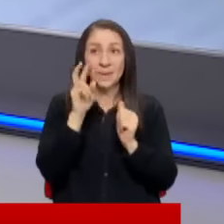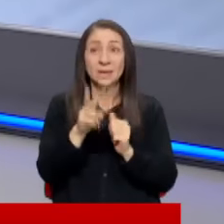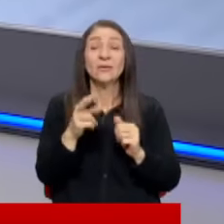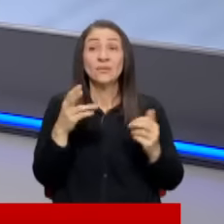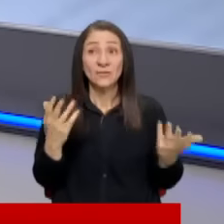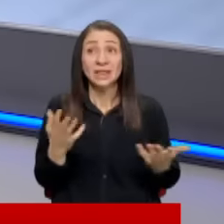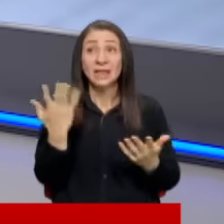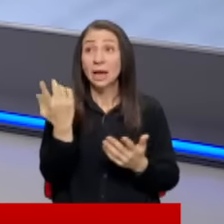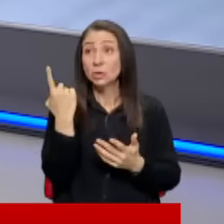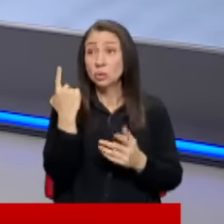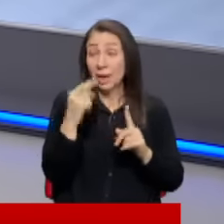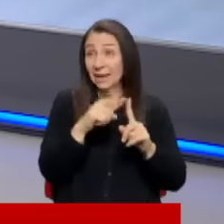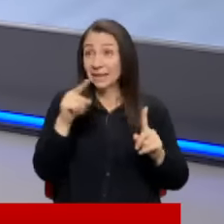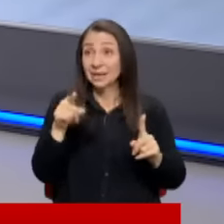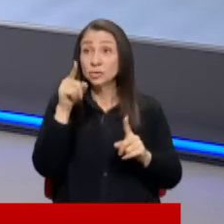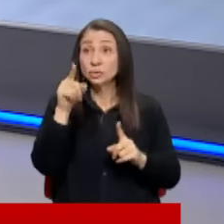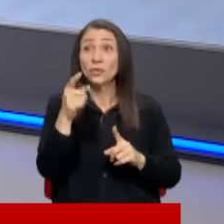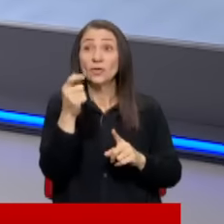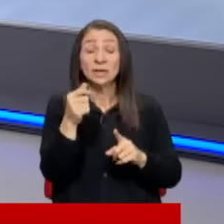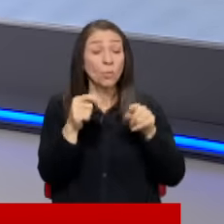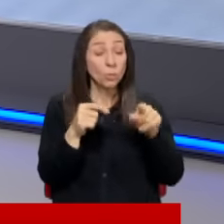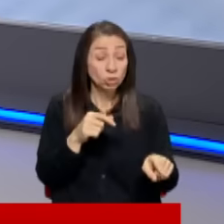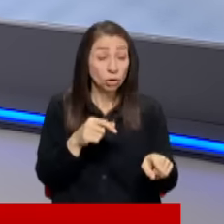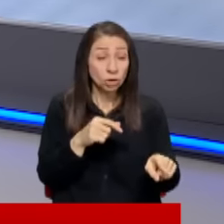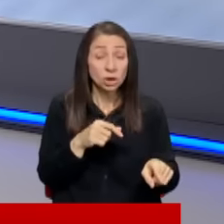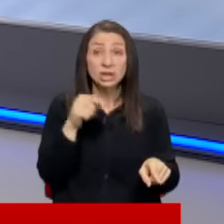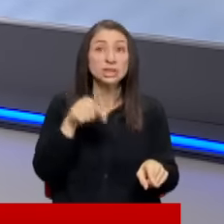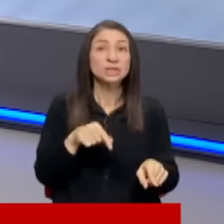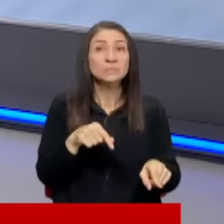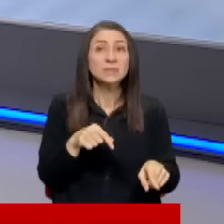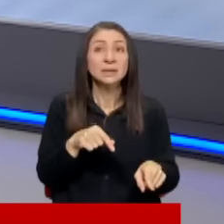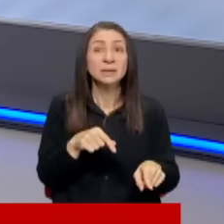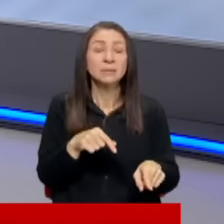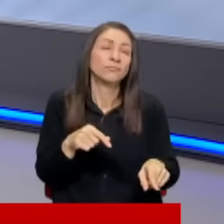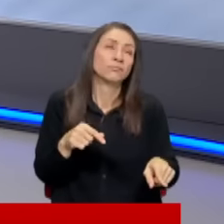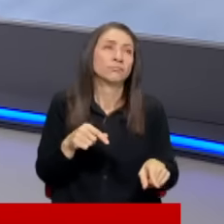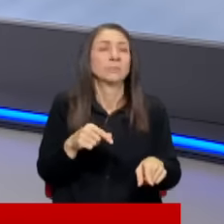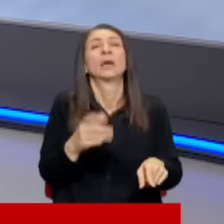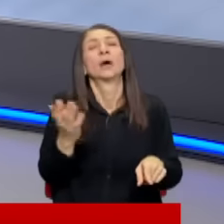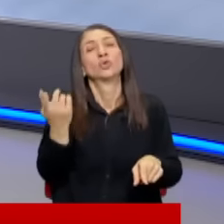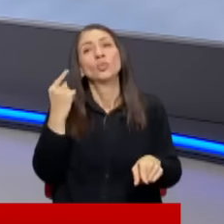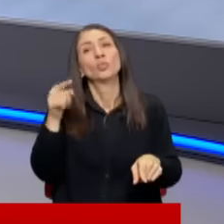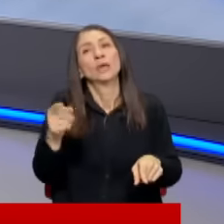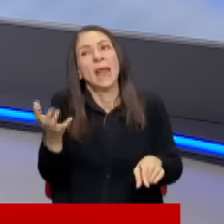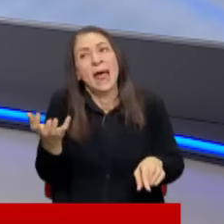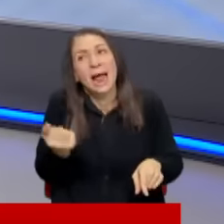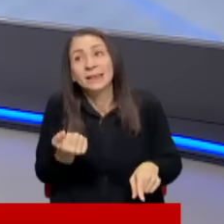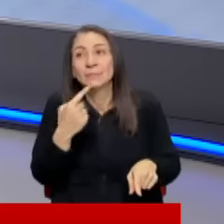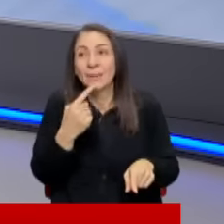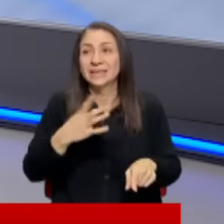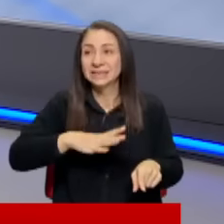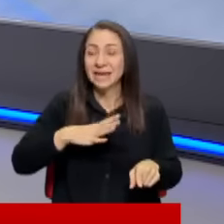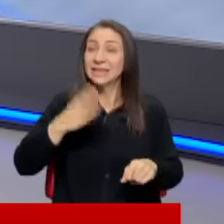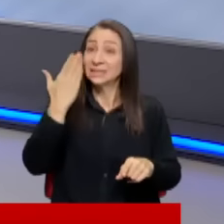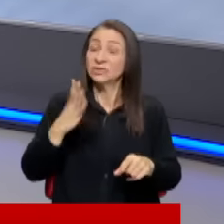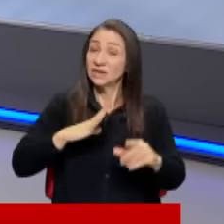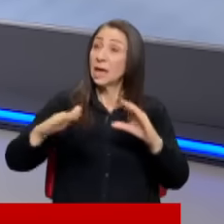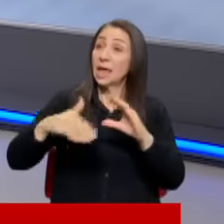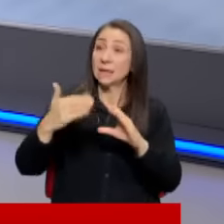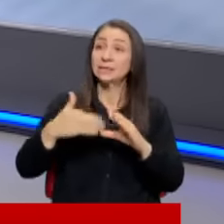Ve daha düne kadar şunun fiyatı buydu, şimdi ya da daha dün bu kadar aldım demek isteyen izleyicilerimiz